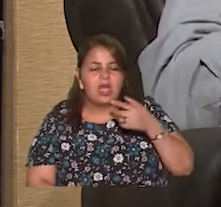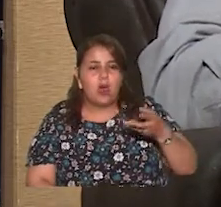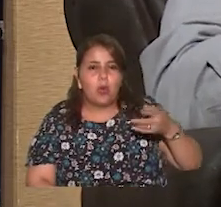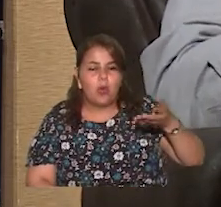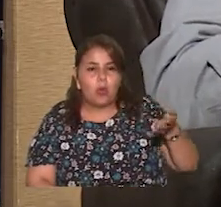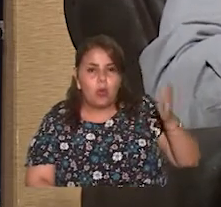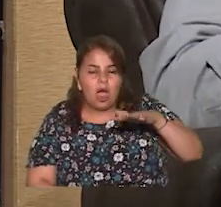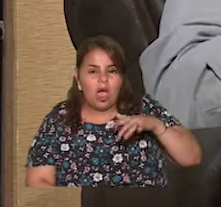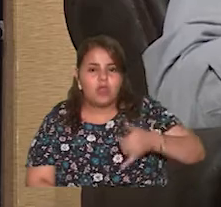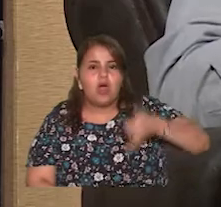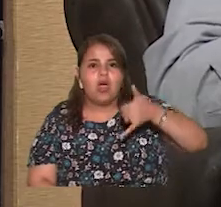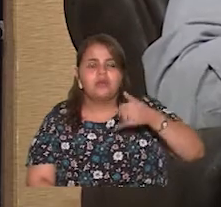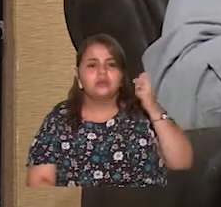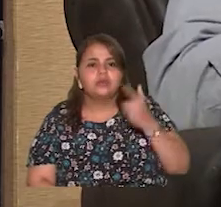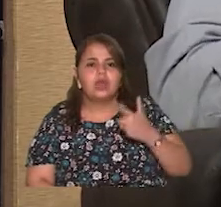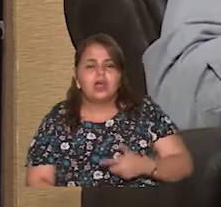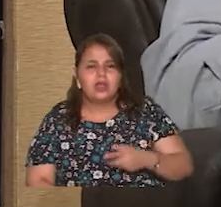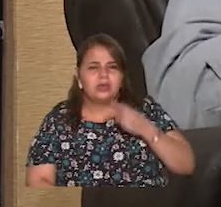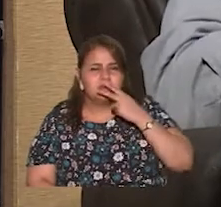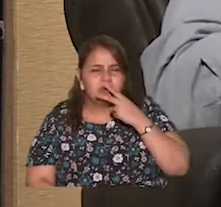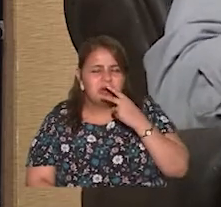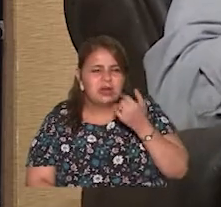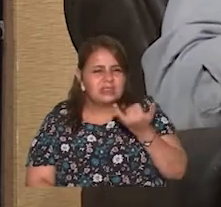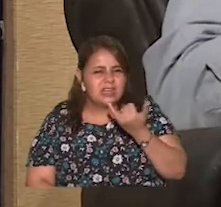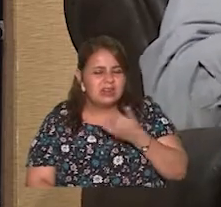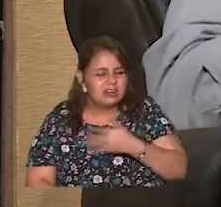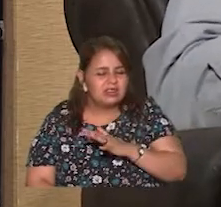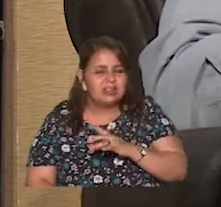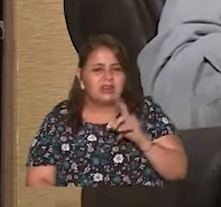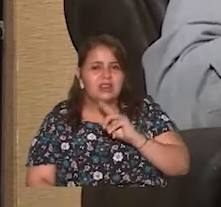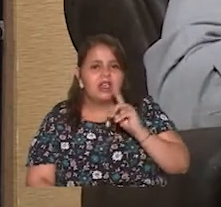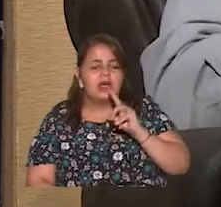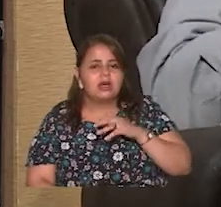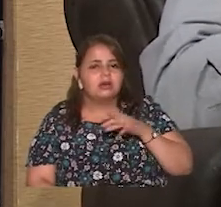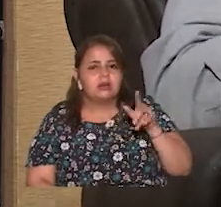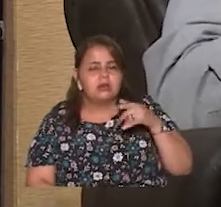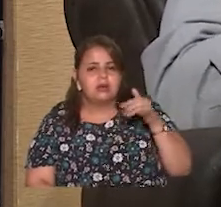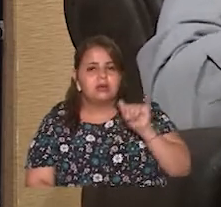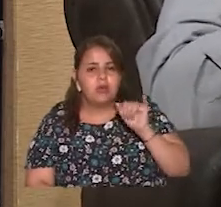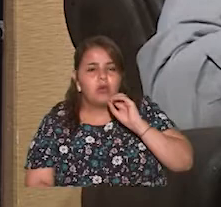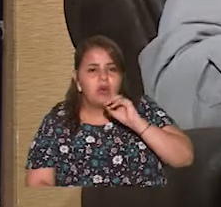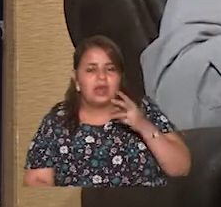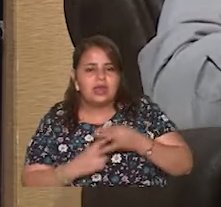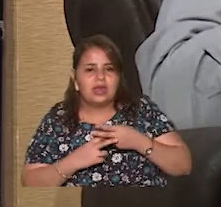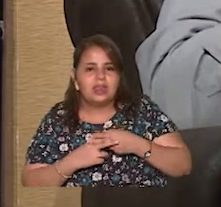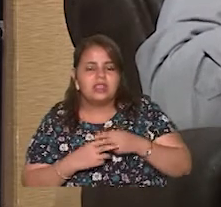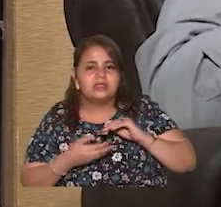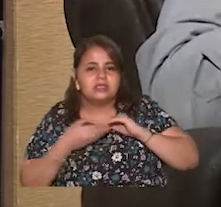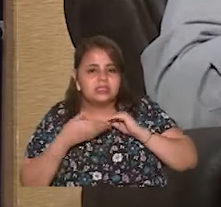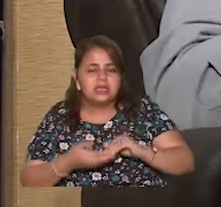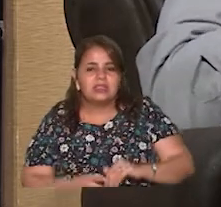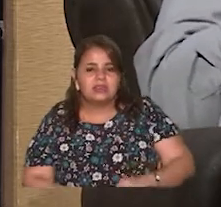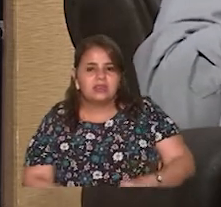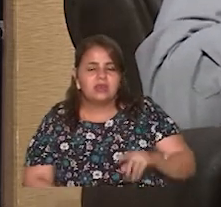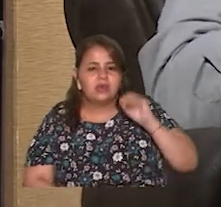طول، أول لما اوعى تقول دي سجارة وعدت من فضلك، قول للناس إن أنت شربت وإن أنت ندمان، قول للناس، خلي الناس تساعدك، قول روح